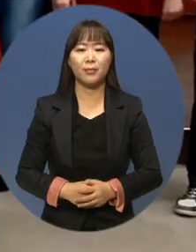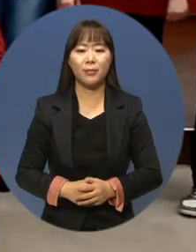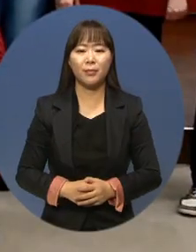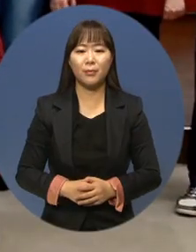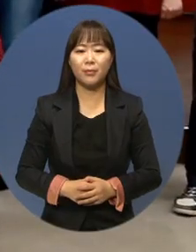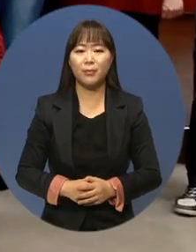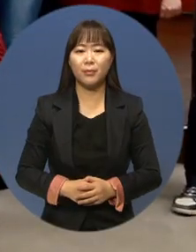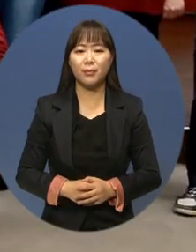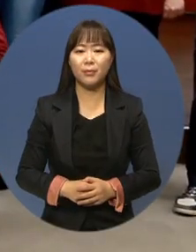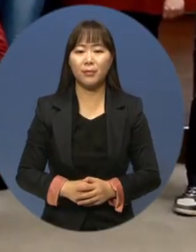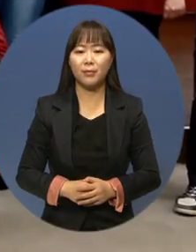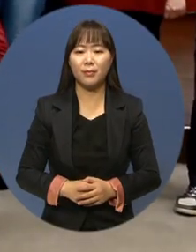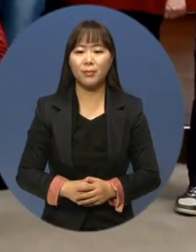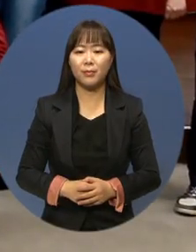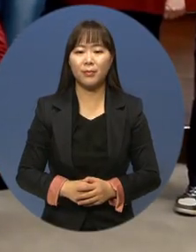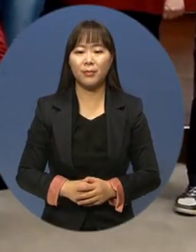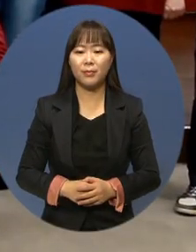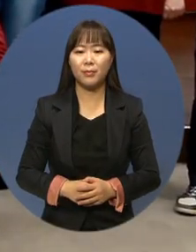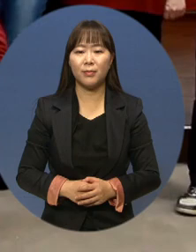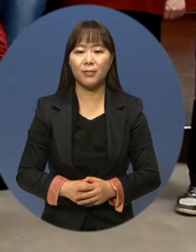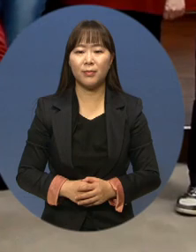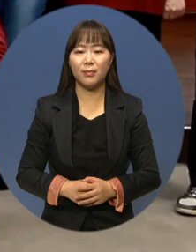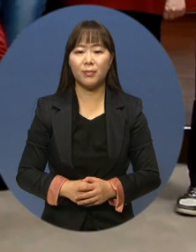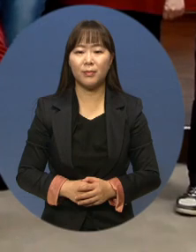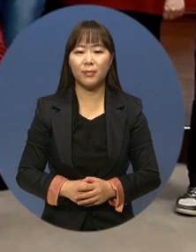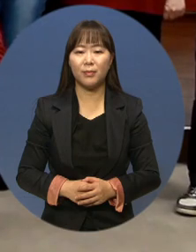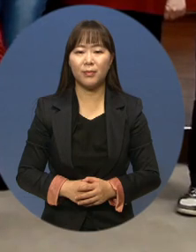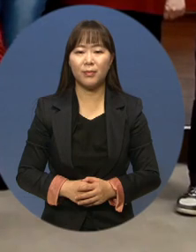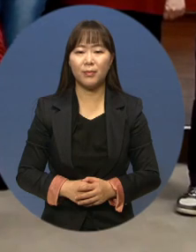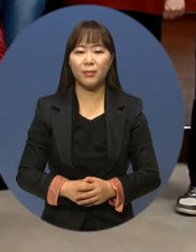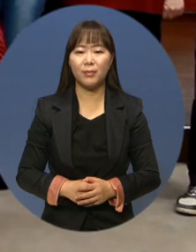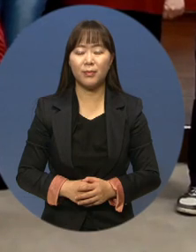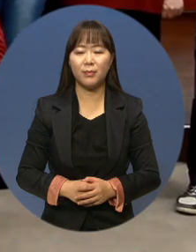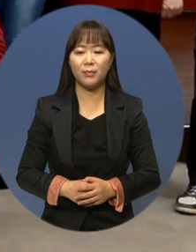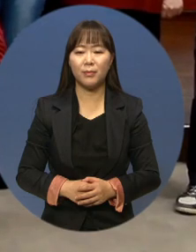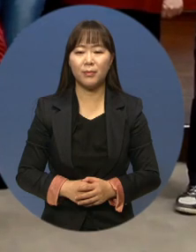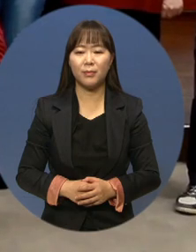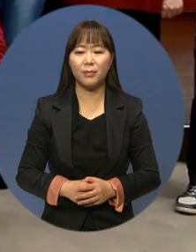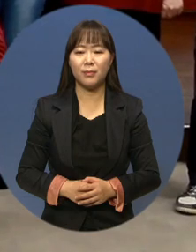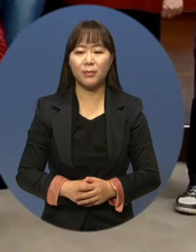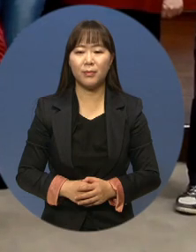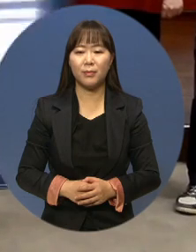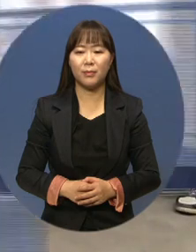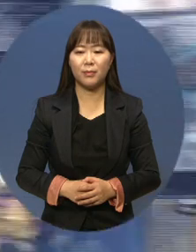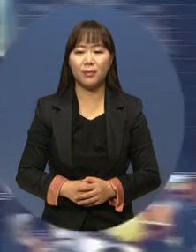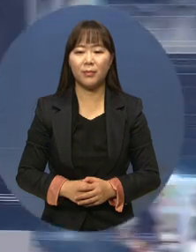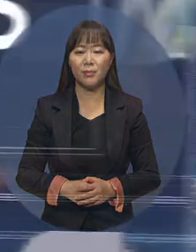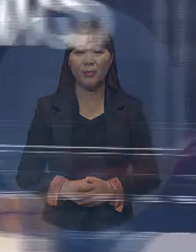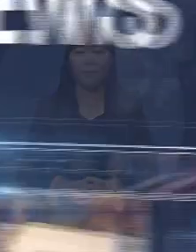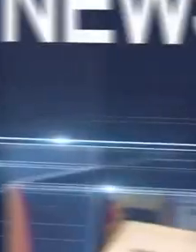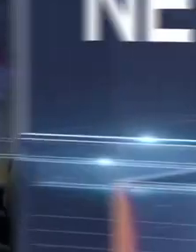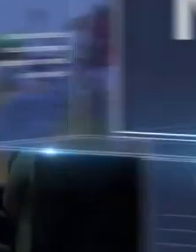인지 오케이! 복지TV 경기방송 정은선입니다.